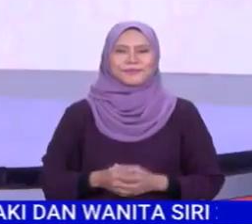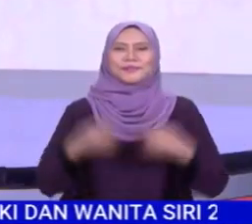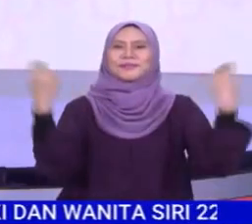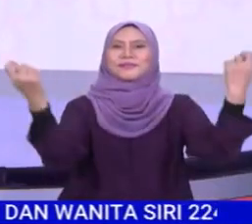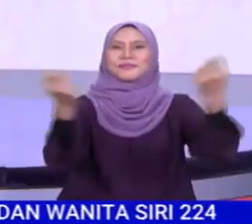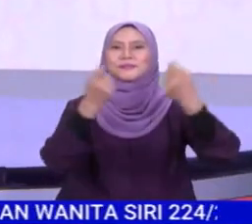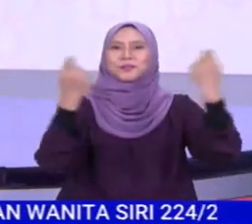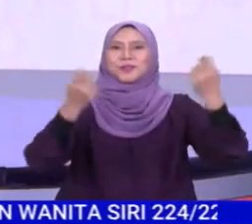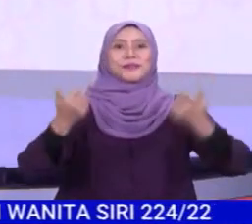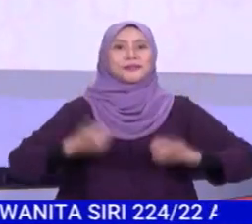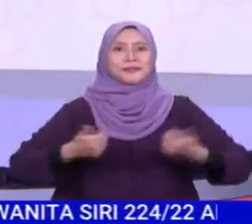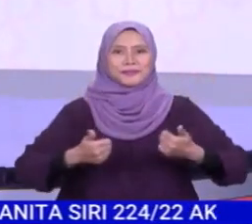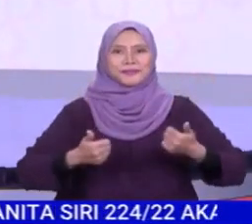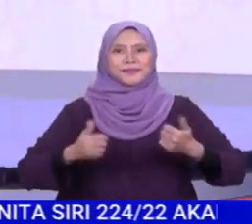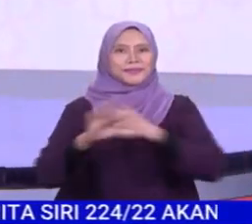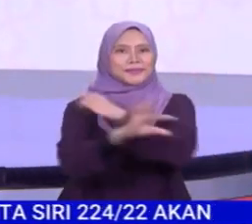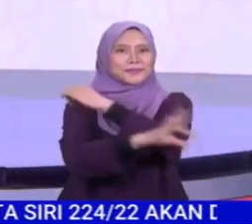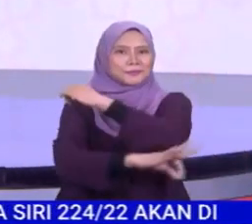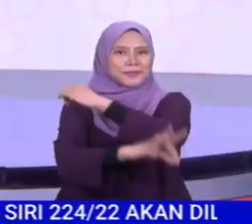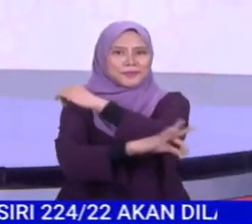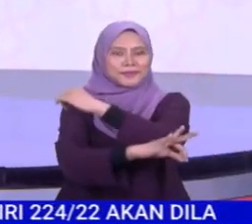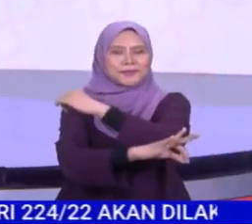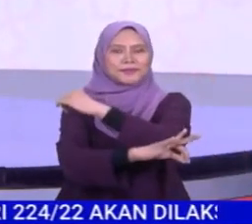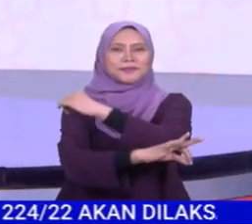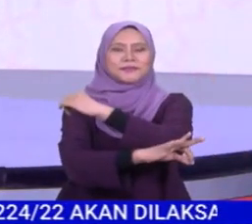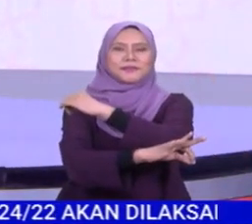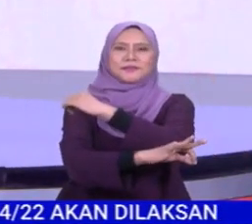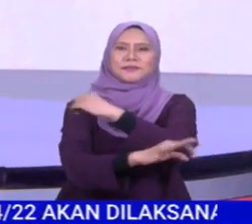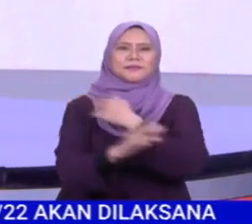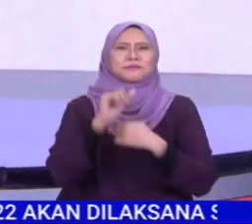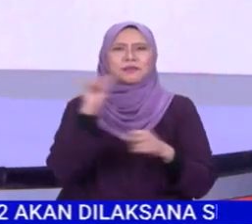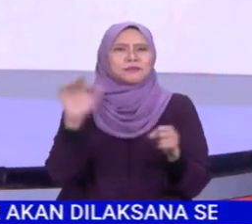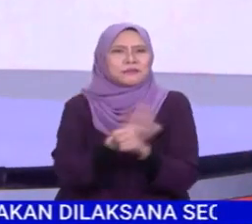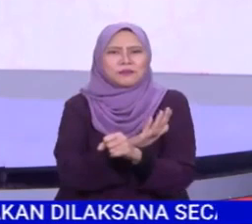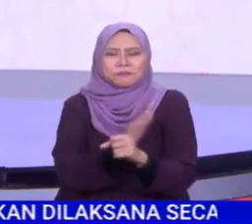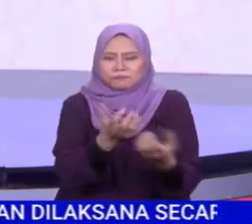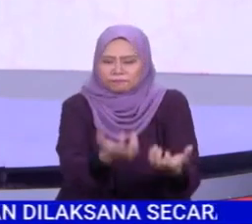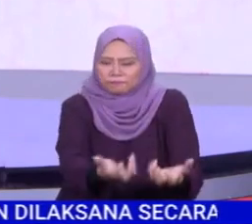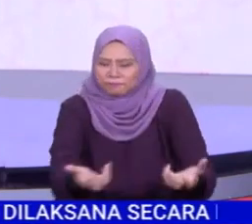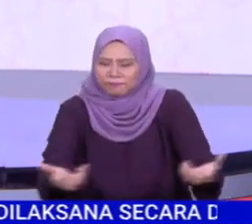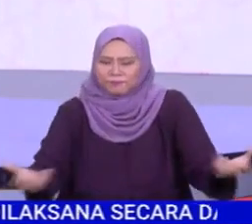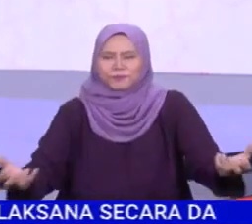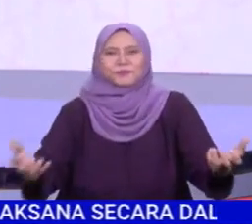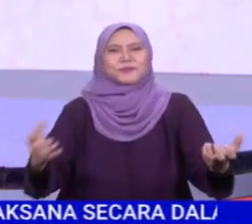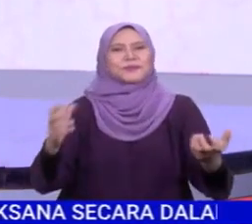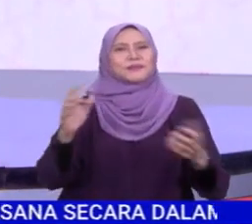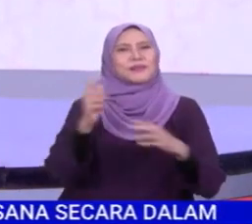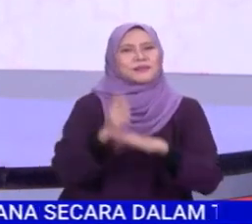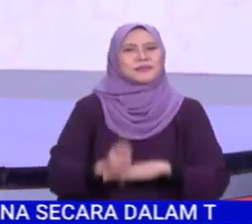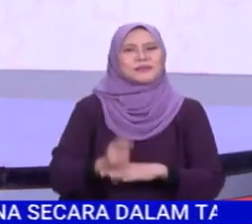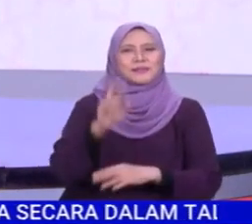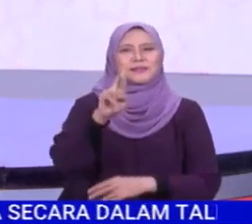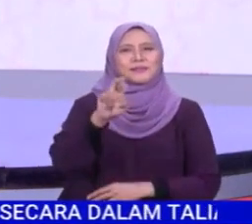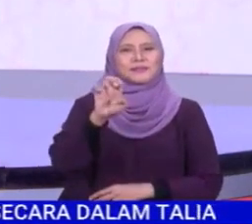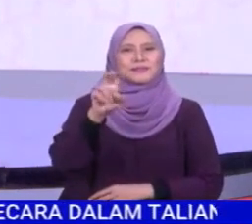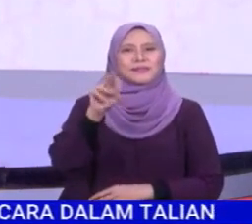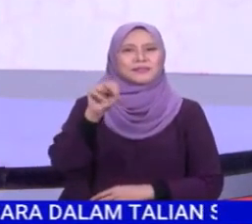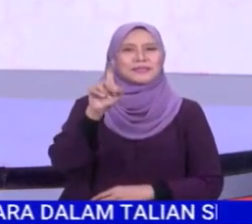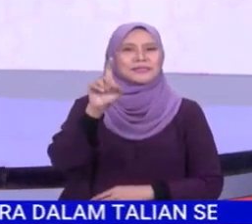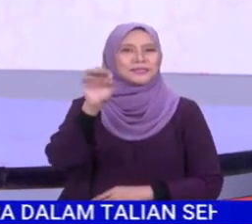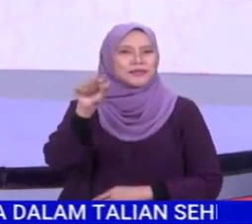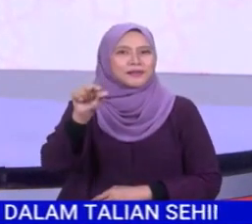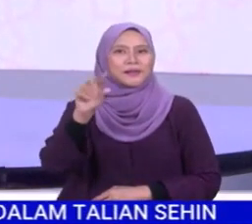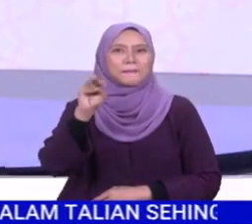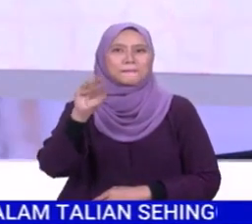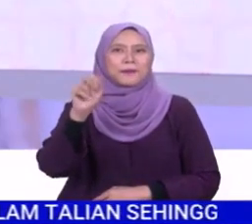Sambutan Aidilfitri di Negeri Sembilan seolah-olah tidak lengkap tanpa juadah tradisi rendang maman. Bagi masyarakat di